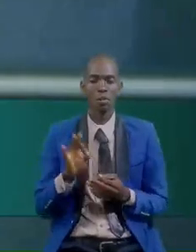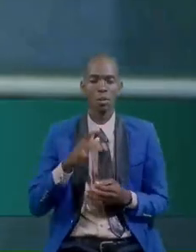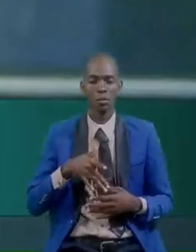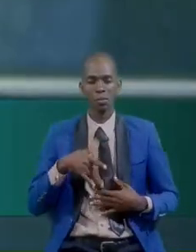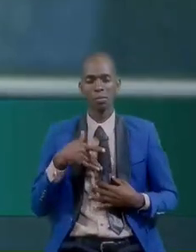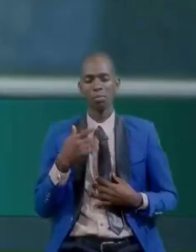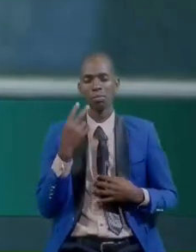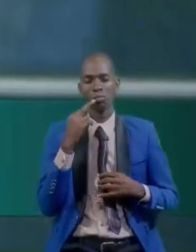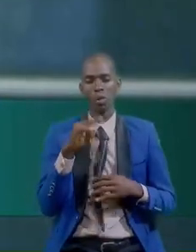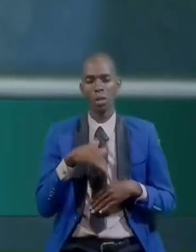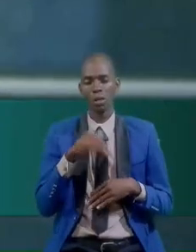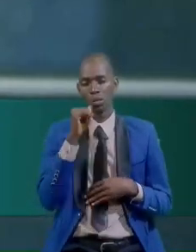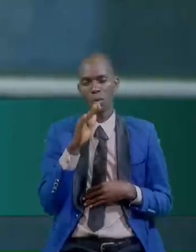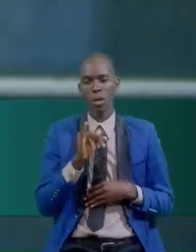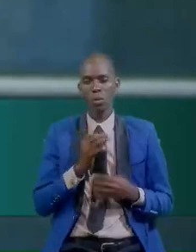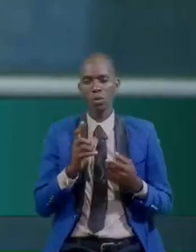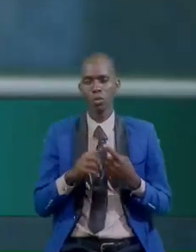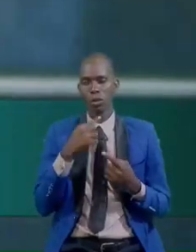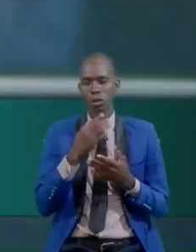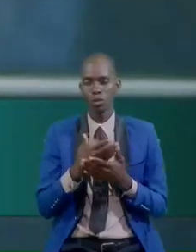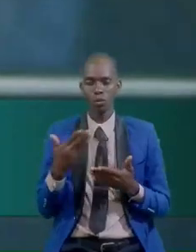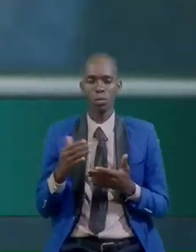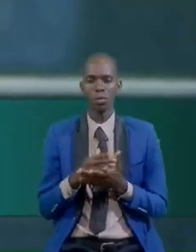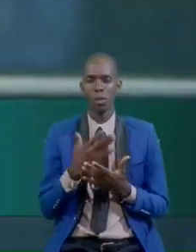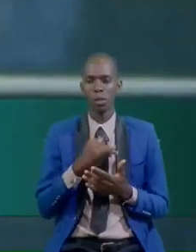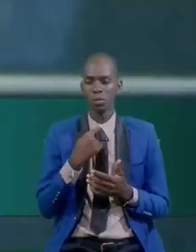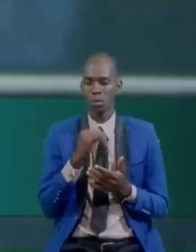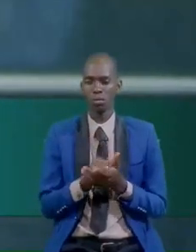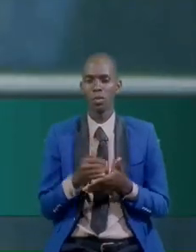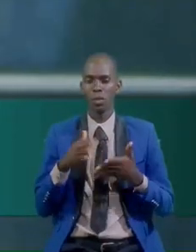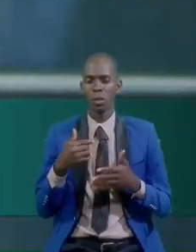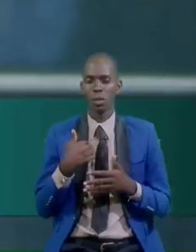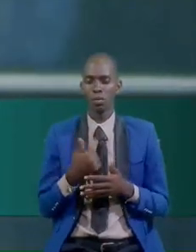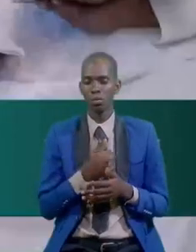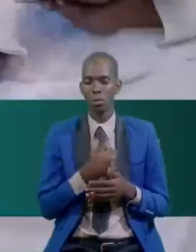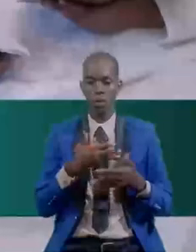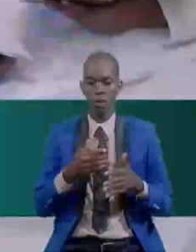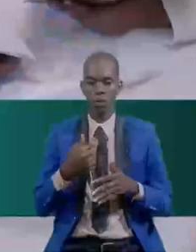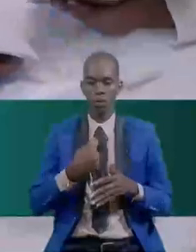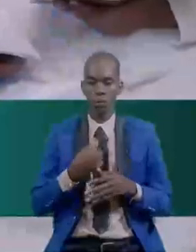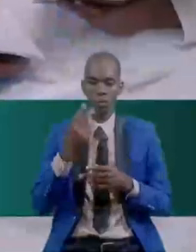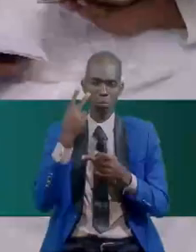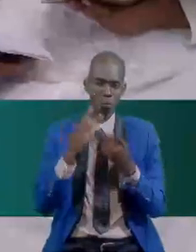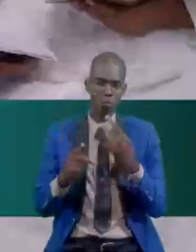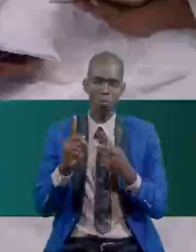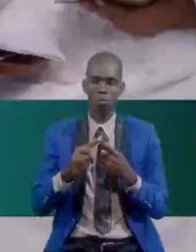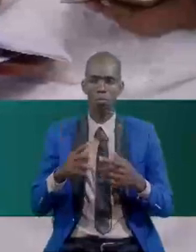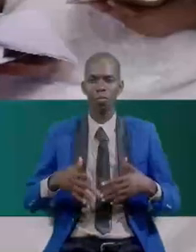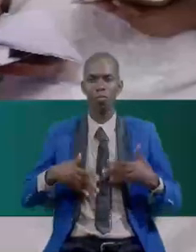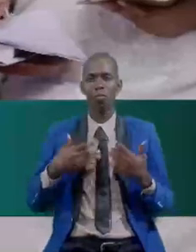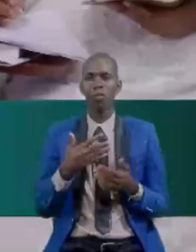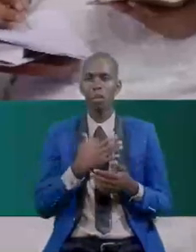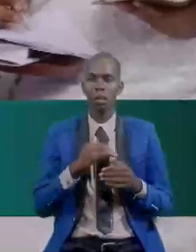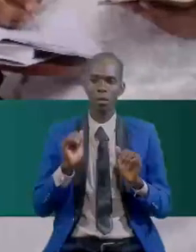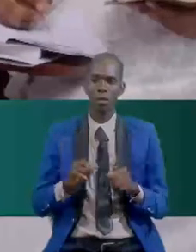la femme et je veux dire quelque chose. Et je dis, je vais prophétiser dans ta vie. Ça peut être l'esprit